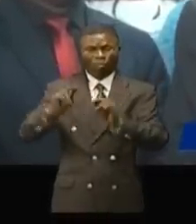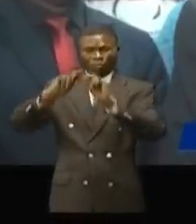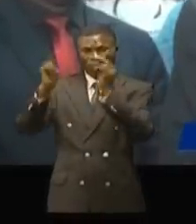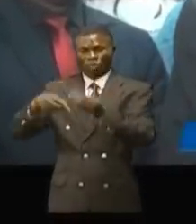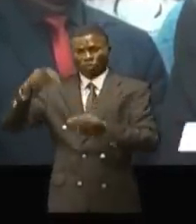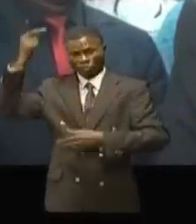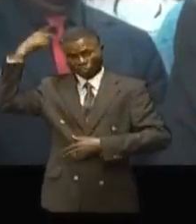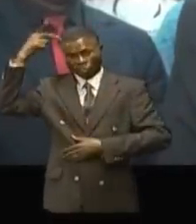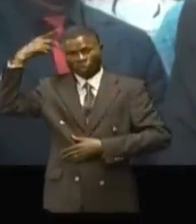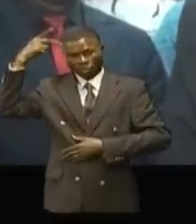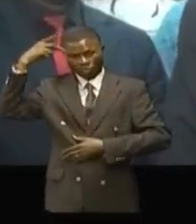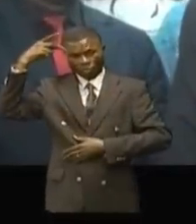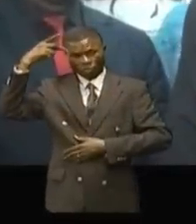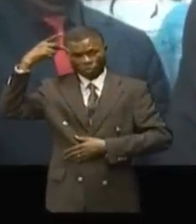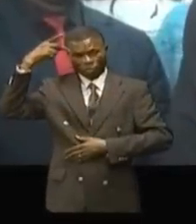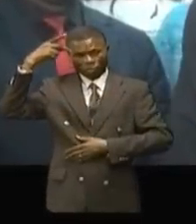qui